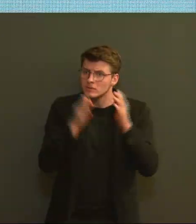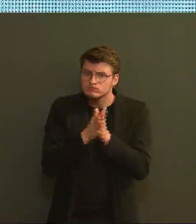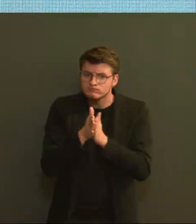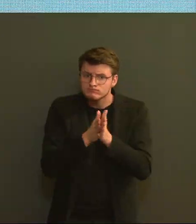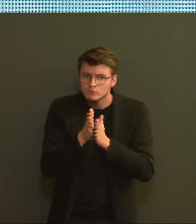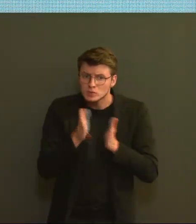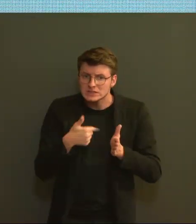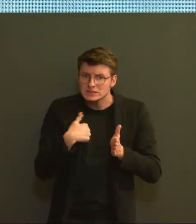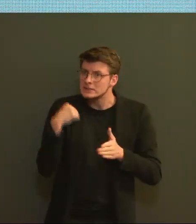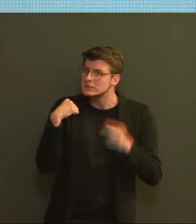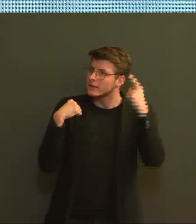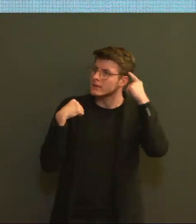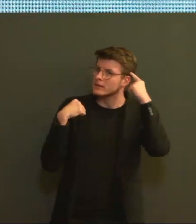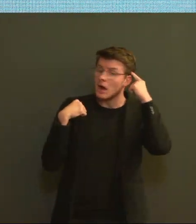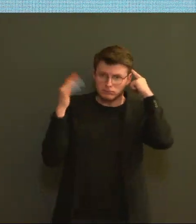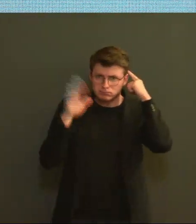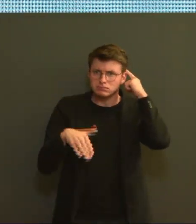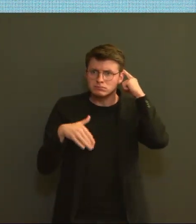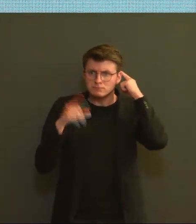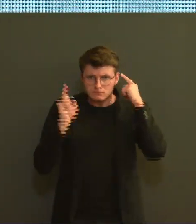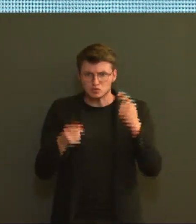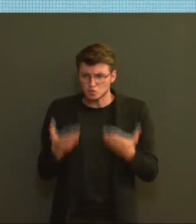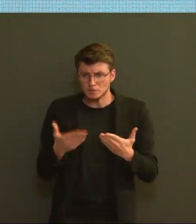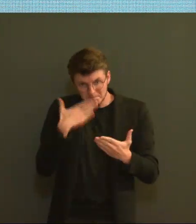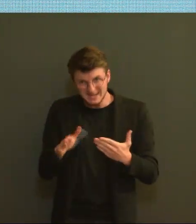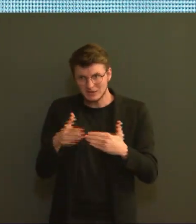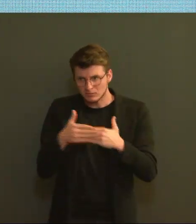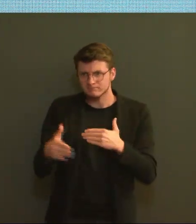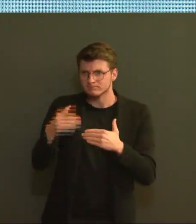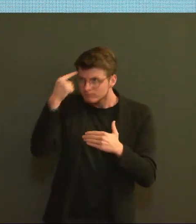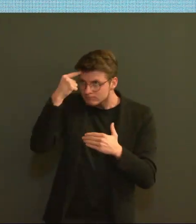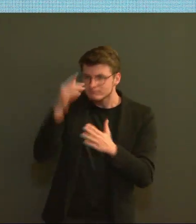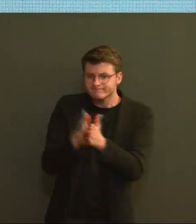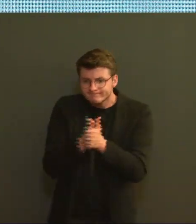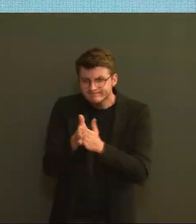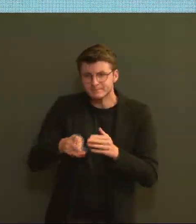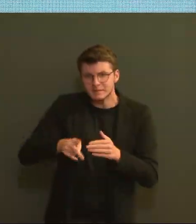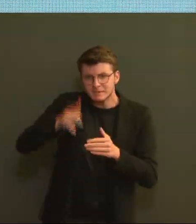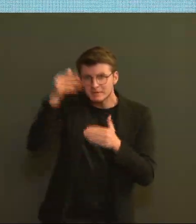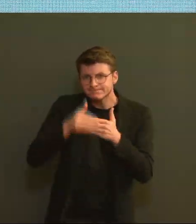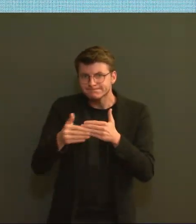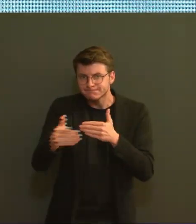hebt. En let er dan vandaag extra op om dat wel te doen.